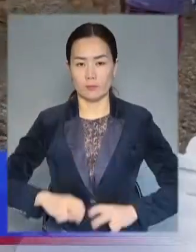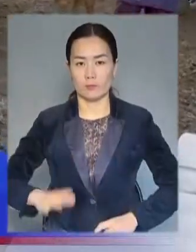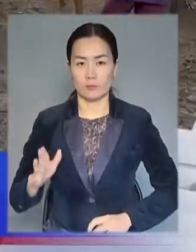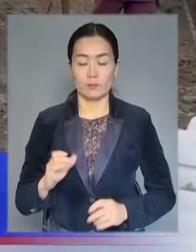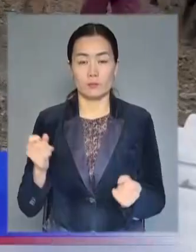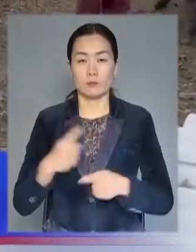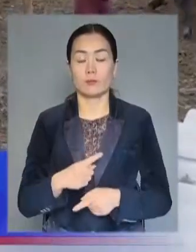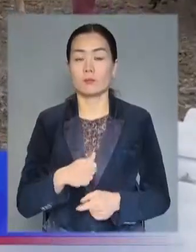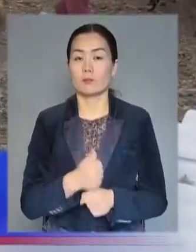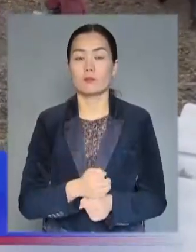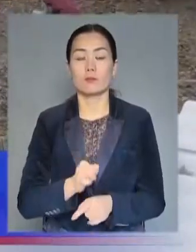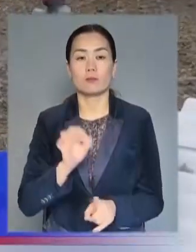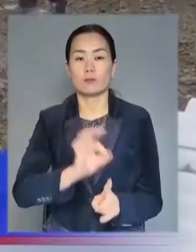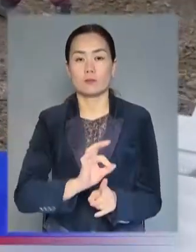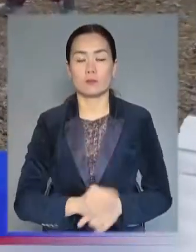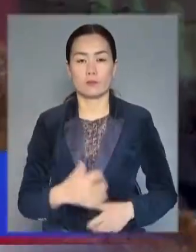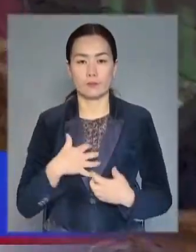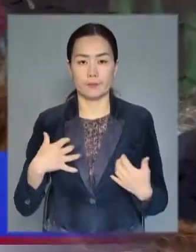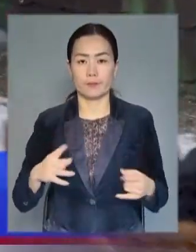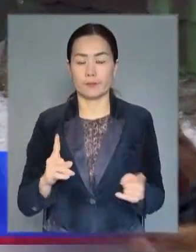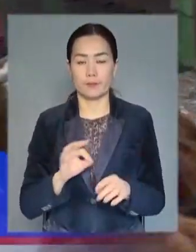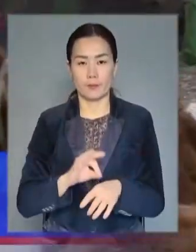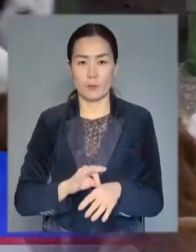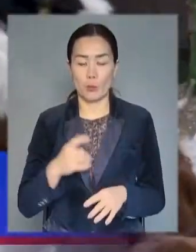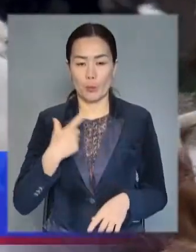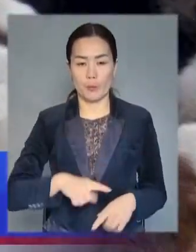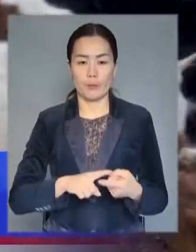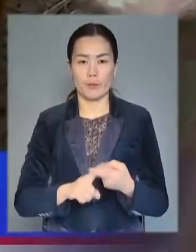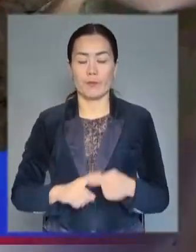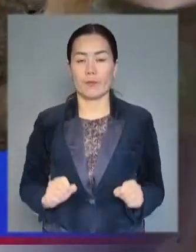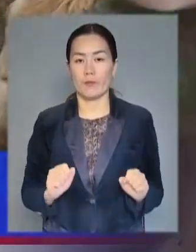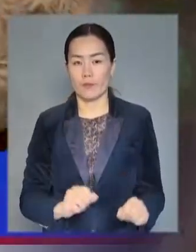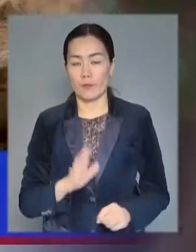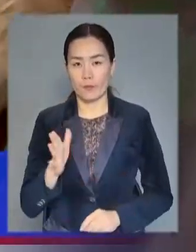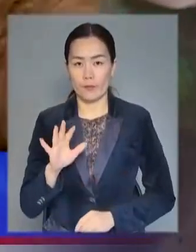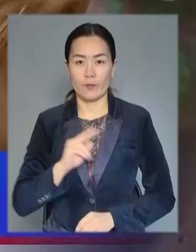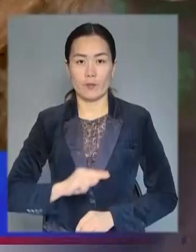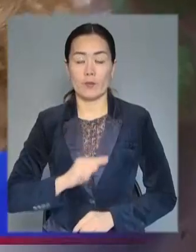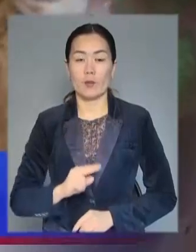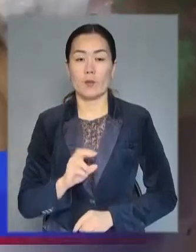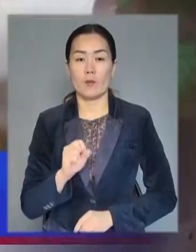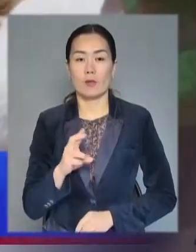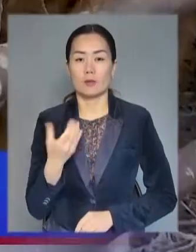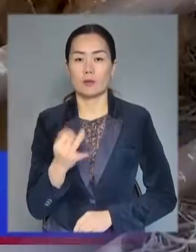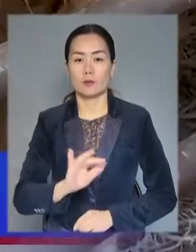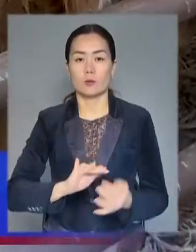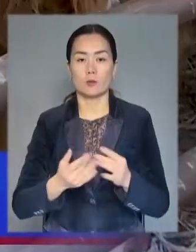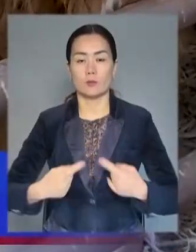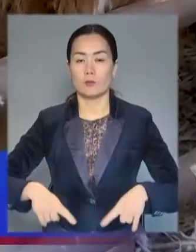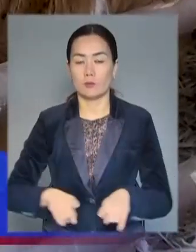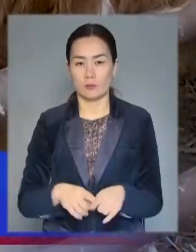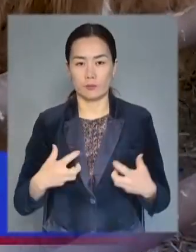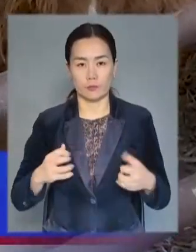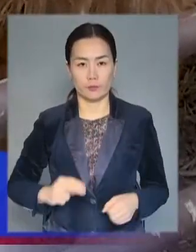Оны анықтаудағы басты мақсат малда болатын аурудың адамға жұғуының алдын алу. Бұл жұмыстар Бақсай ауылдық округінде де